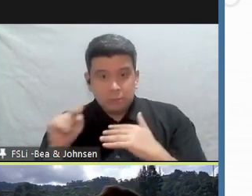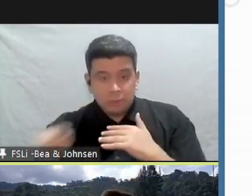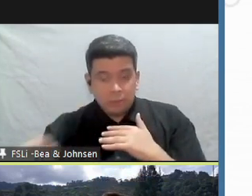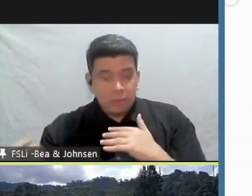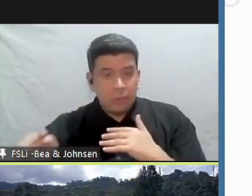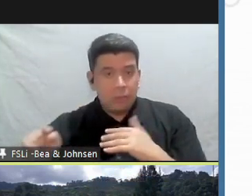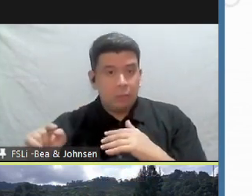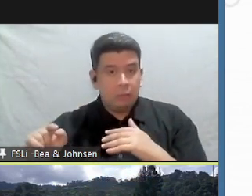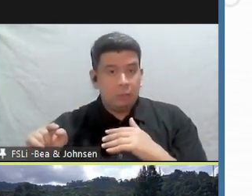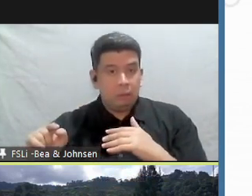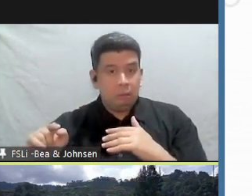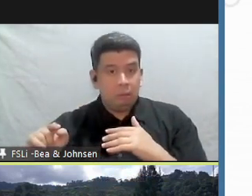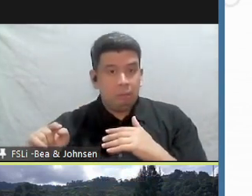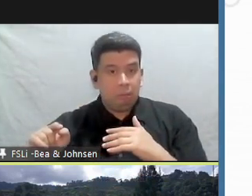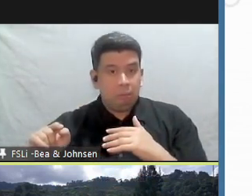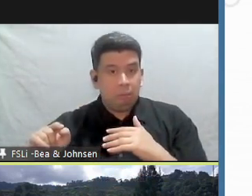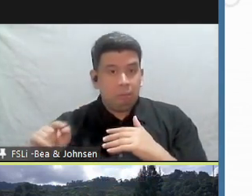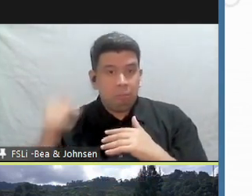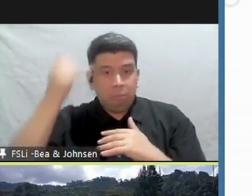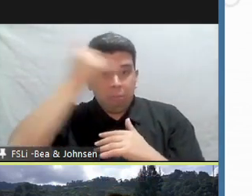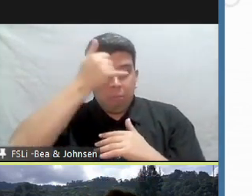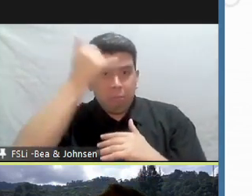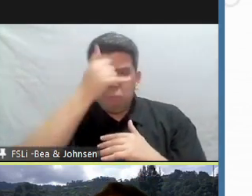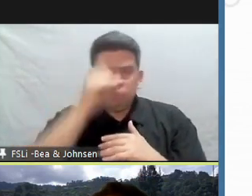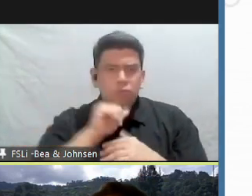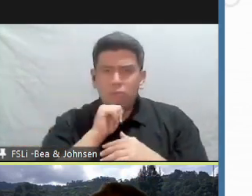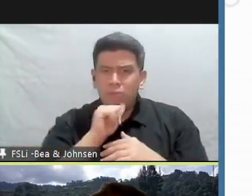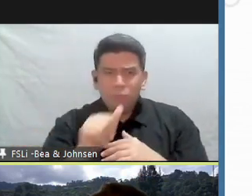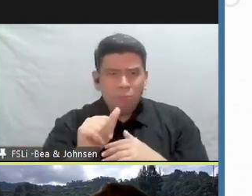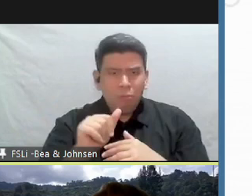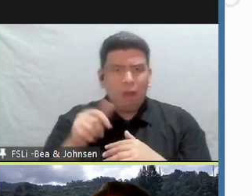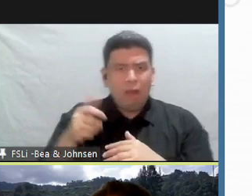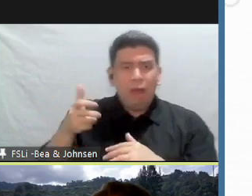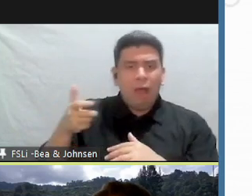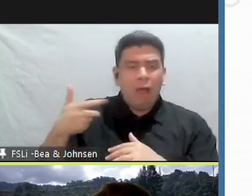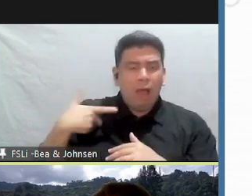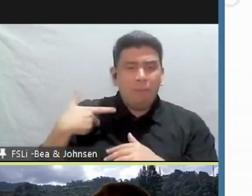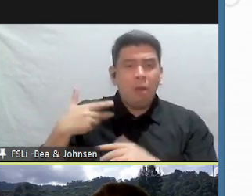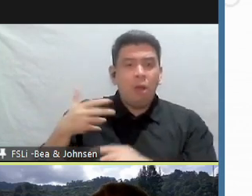baybayin. Meron tayong writing system. Okay?